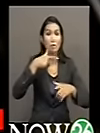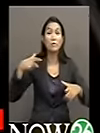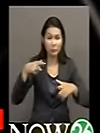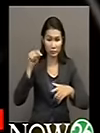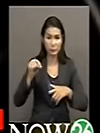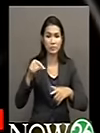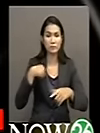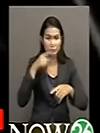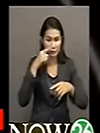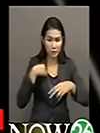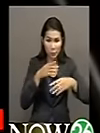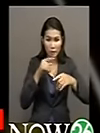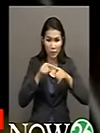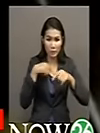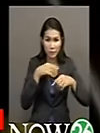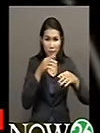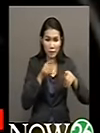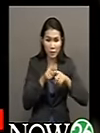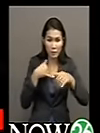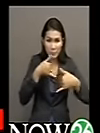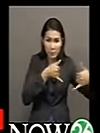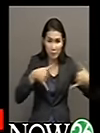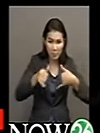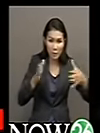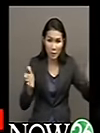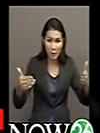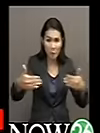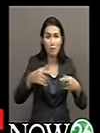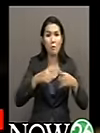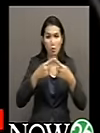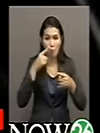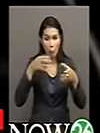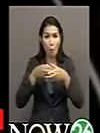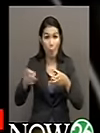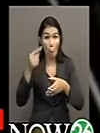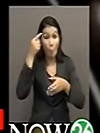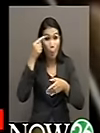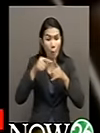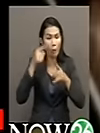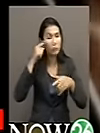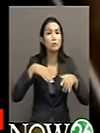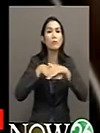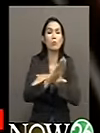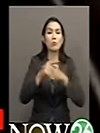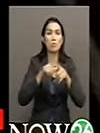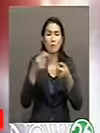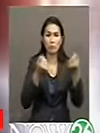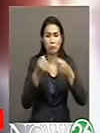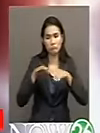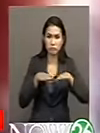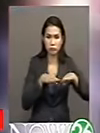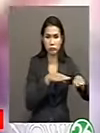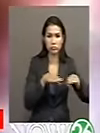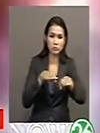ปิดล้อมแต่ว่ากลุ่มของผู้ต้องหาเนี่ยไหวตัวทันแล้วก็ขับรถหลบหนีตำรวจนะฮะตำรวจก็เลยไล่มาติ